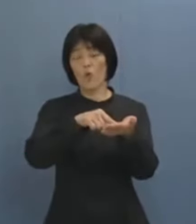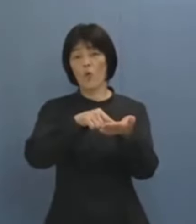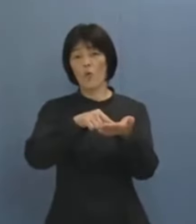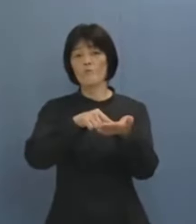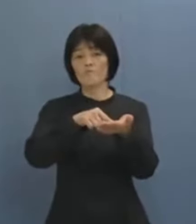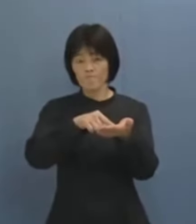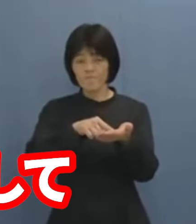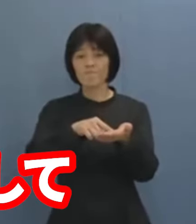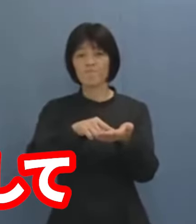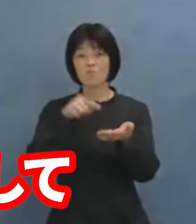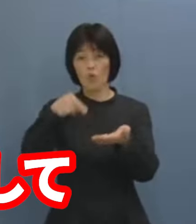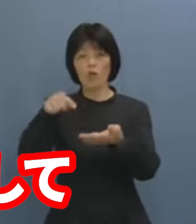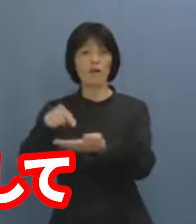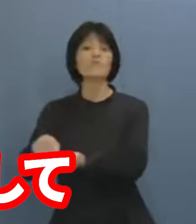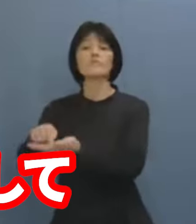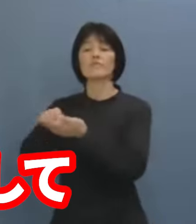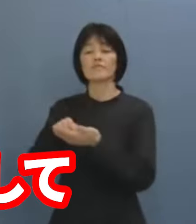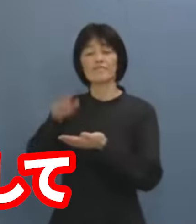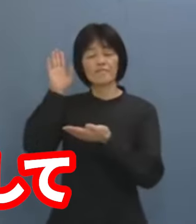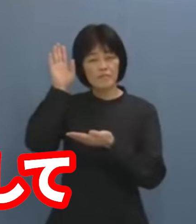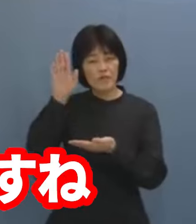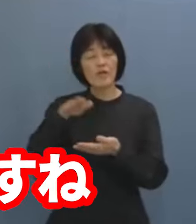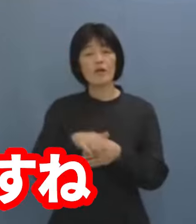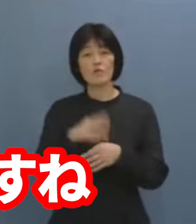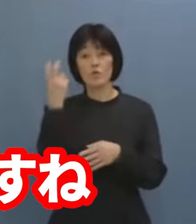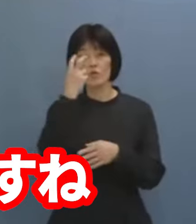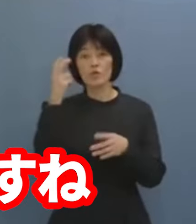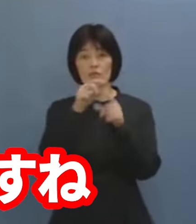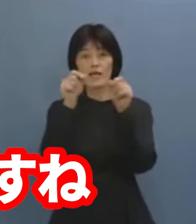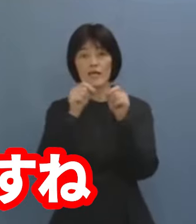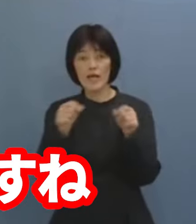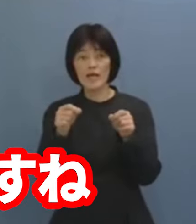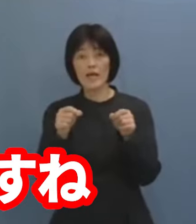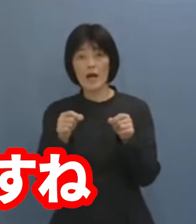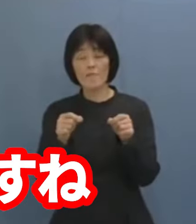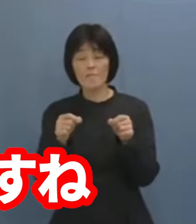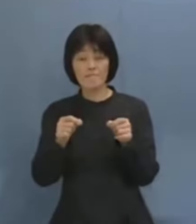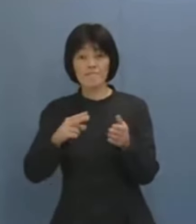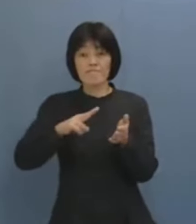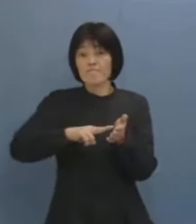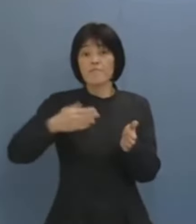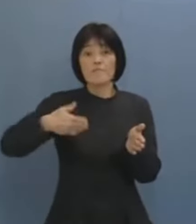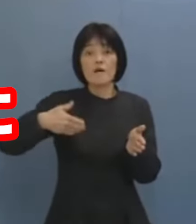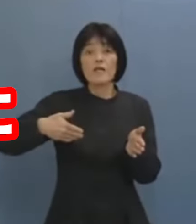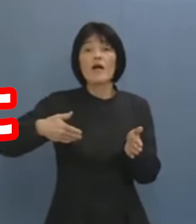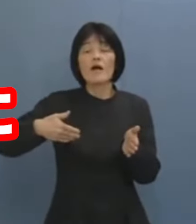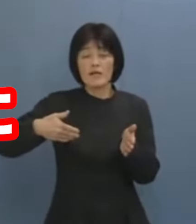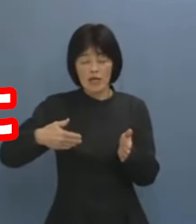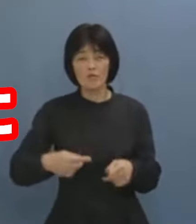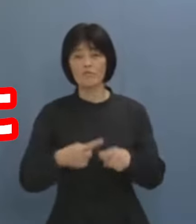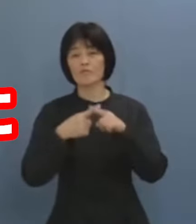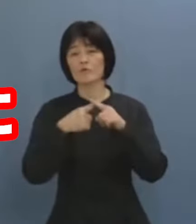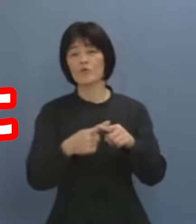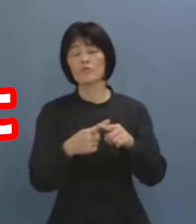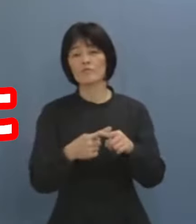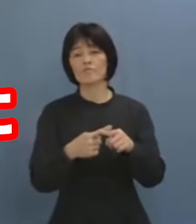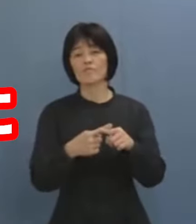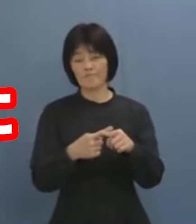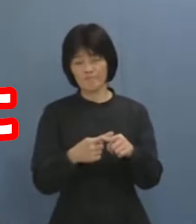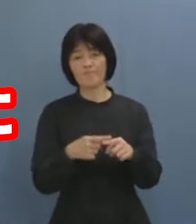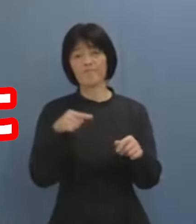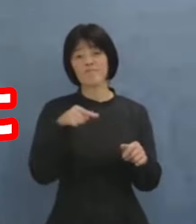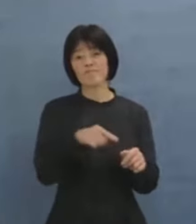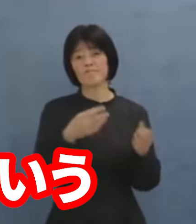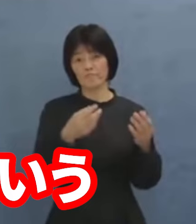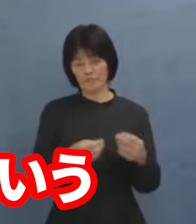にまあ、その調査結果を待たずしてその処分した理由としてはですね、その、まあ、4つの非行為に対する、